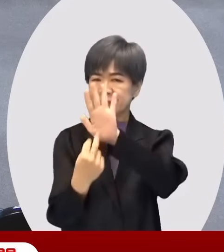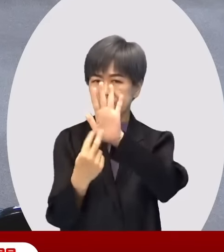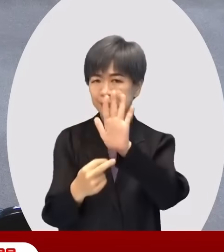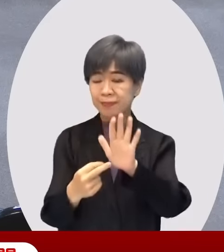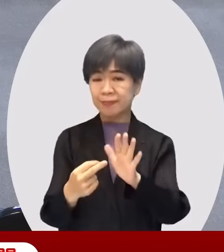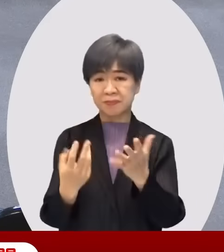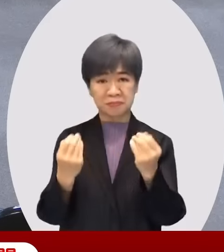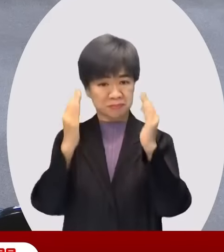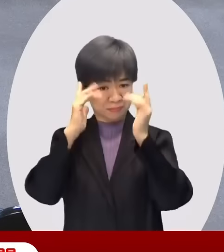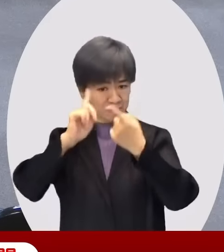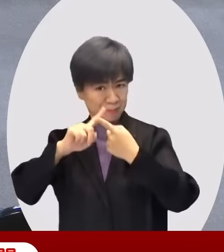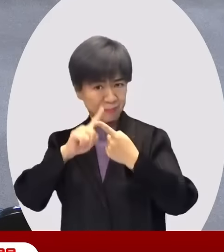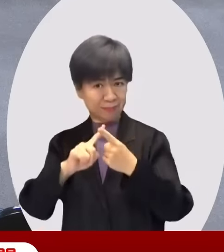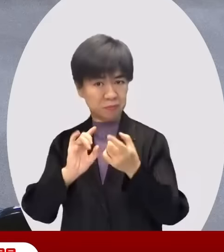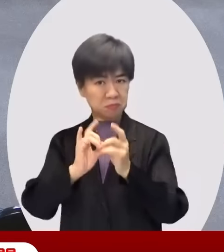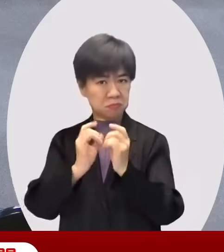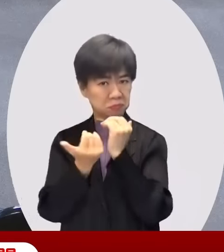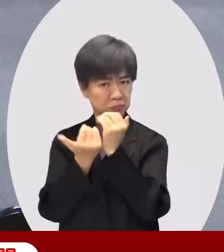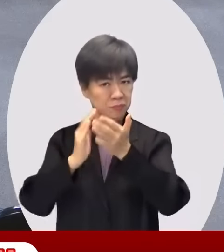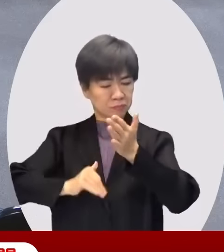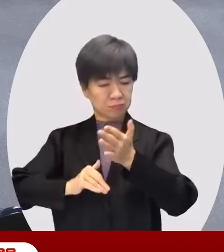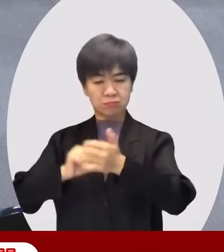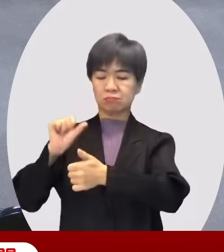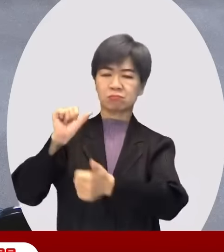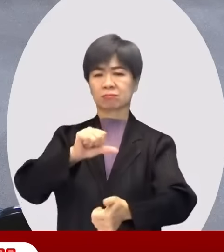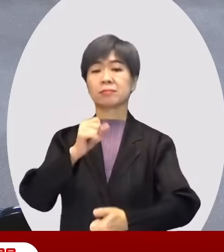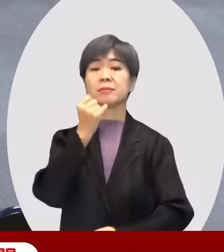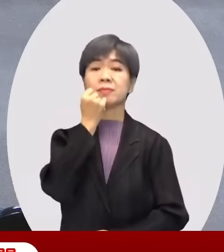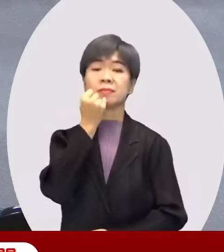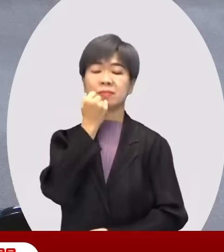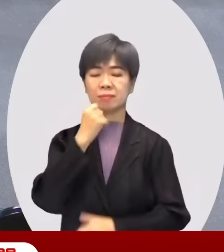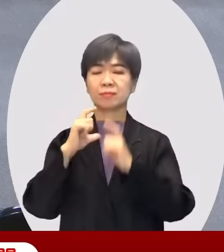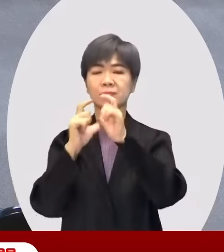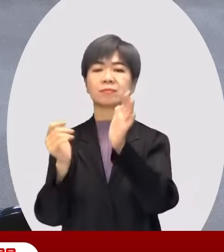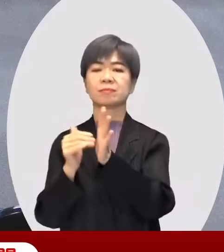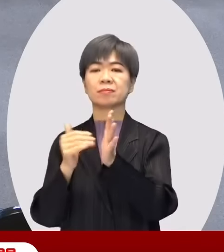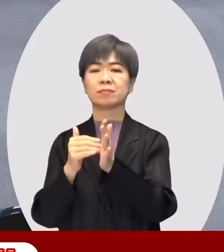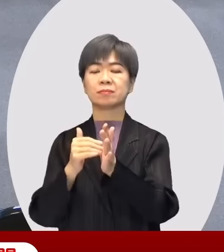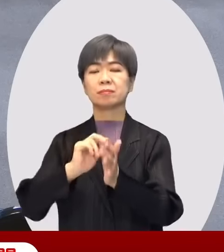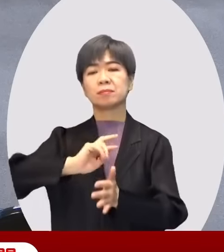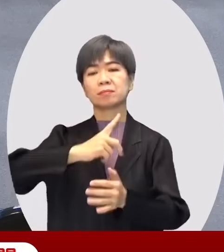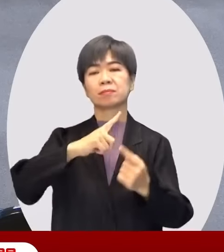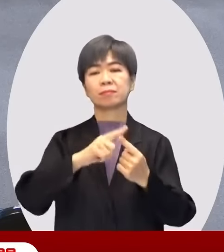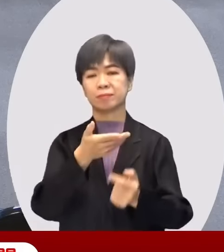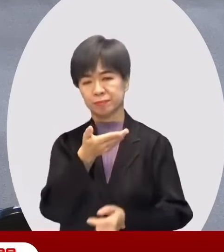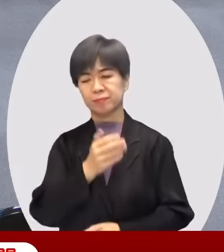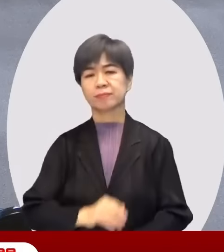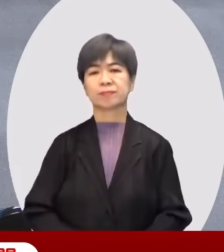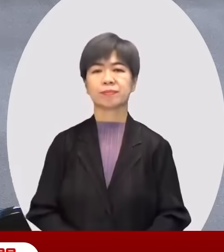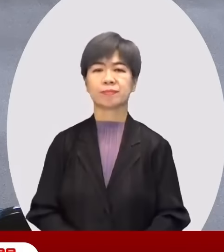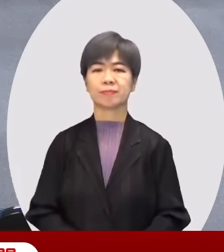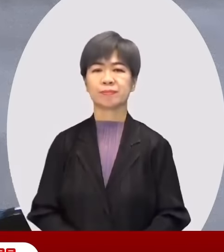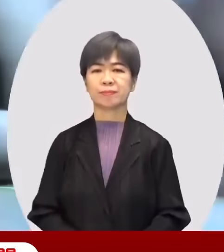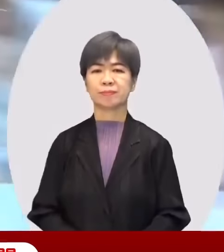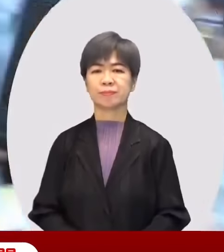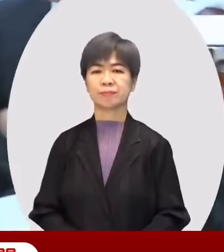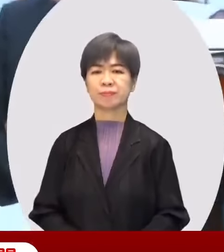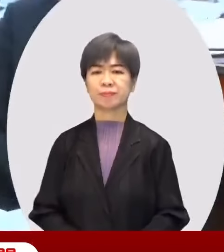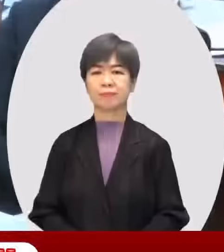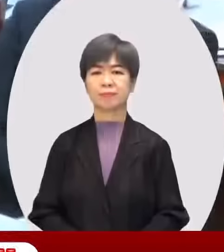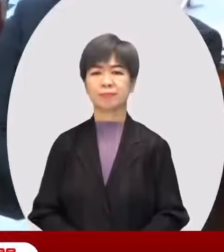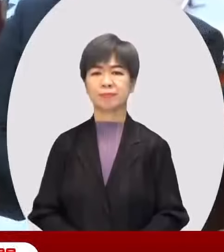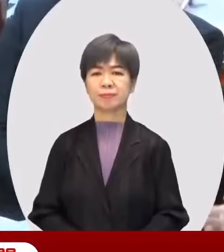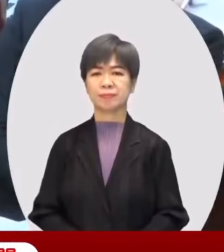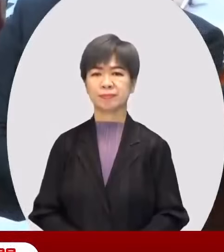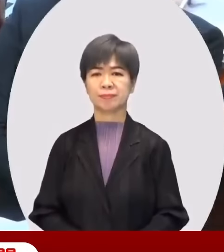无正当理由隐匿资讯的时候，还是可以处罚的。我以上说明再交给其他的委员接手。